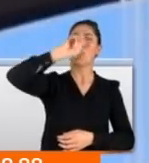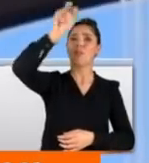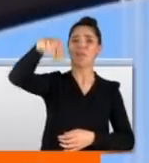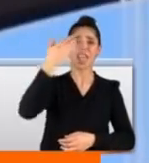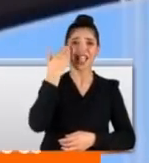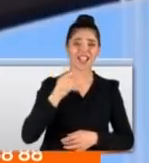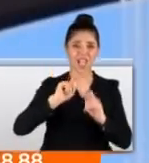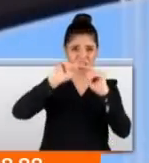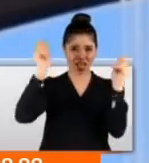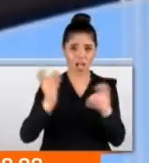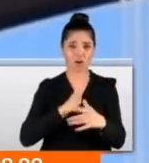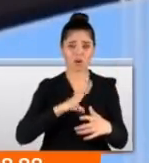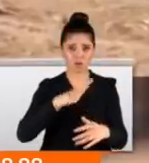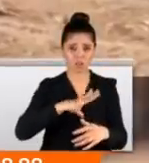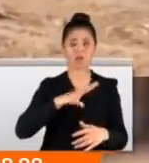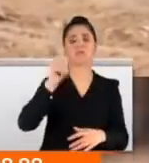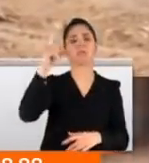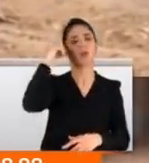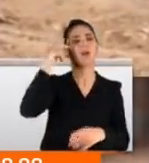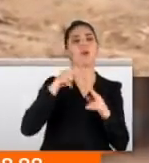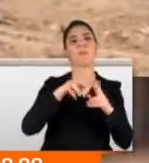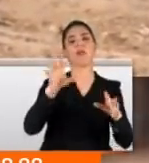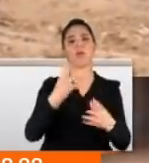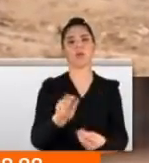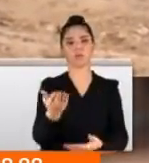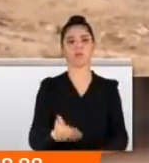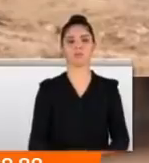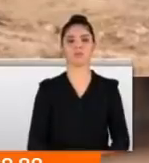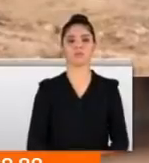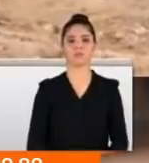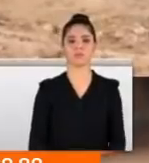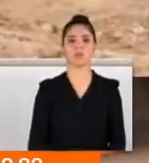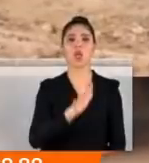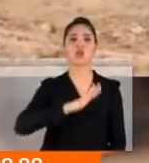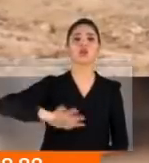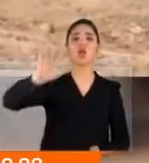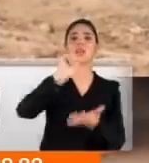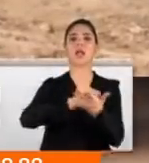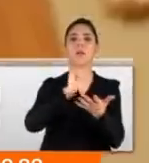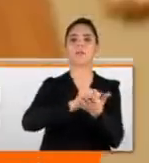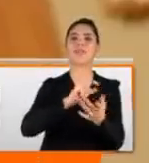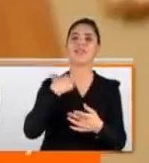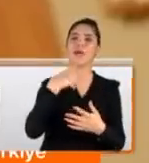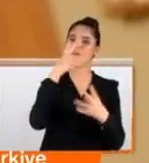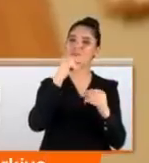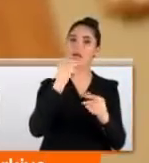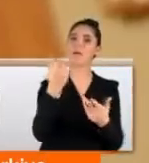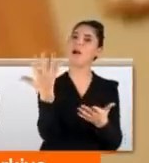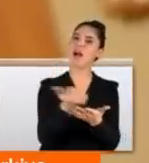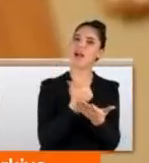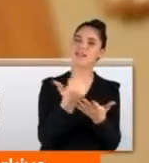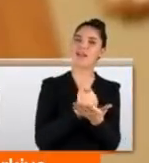rekoru kırmak isterken kafatasını kırdı. Sosyal medyada daha çok tıklanma ve para